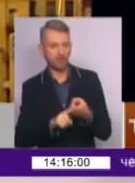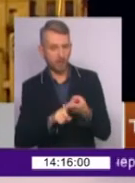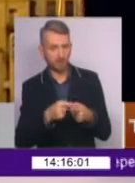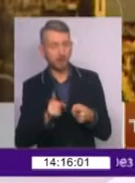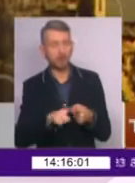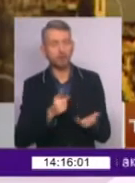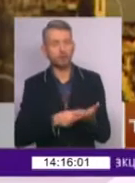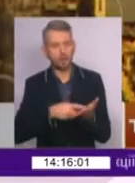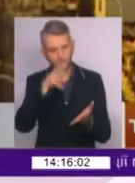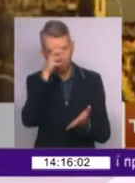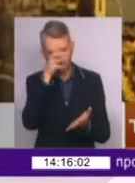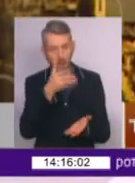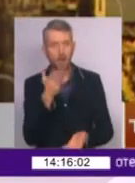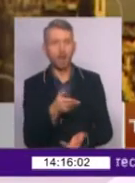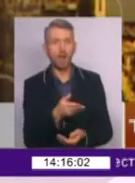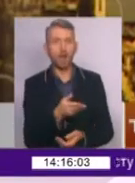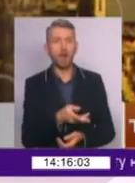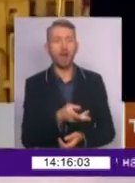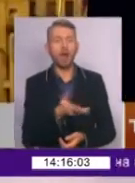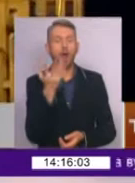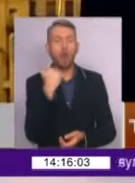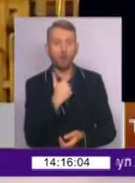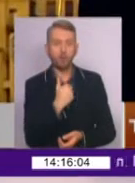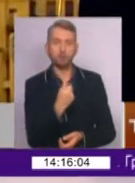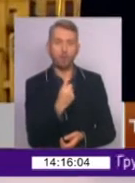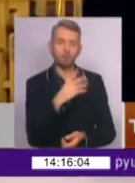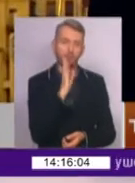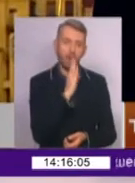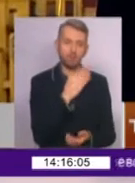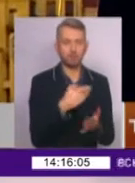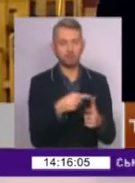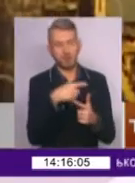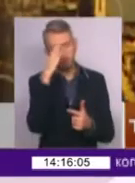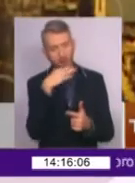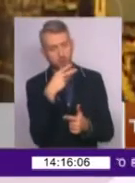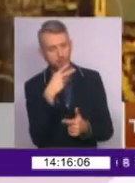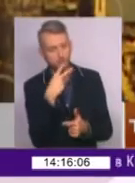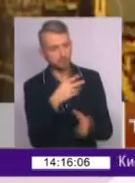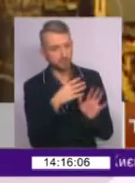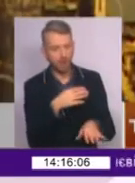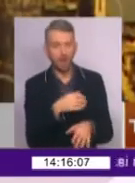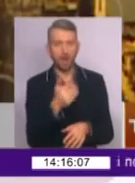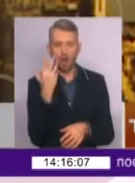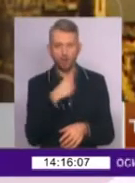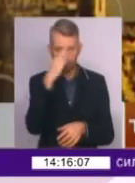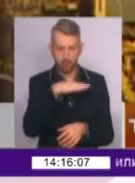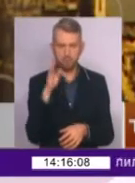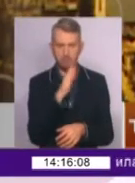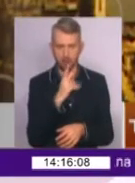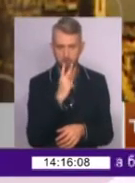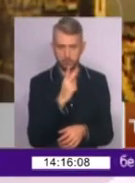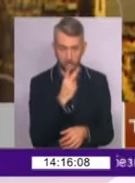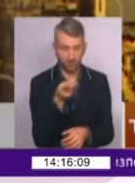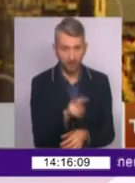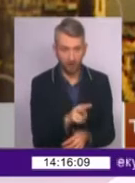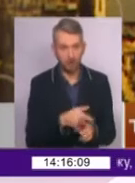Відповідно, двоє батьків палять, ризик збільшується ще вдвічі. Зараз нас ненавидять виробники цигарок